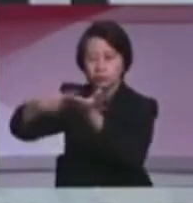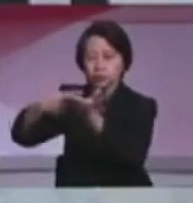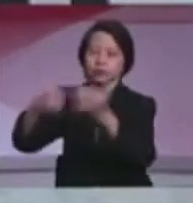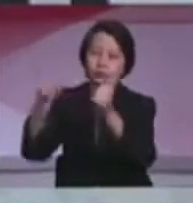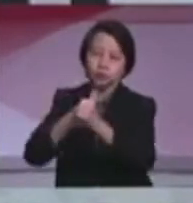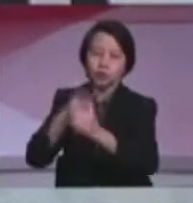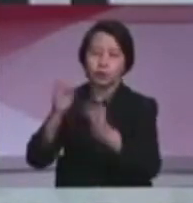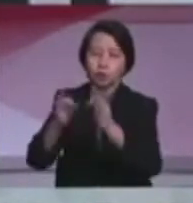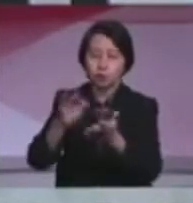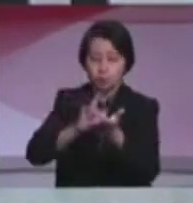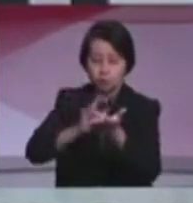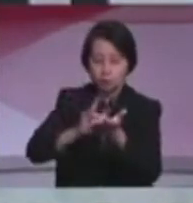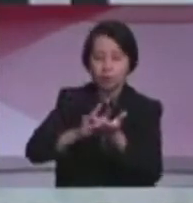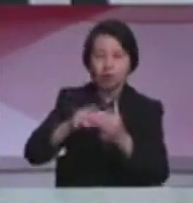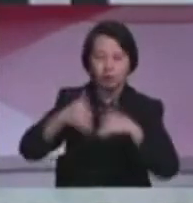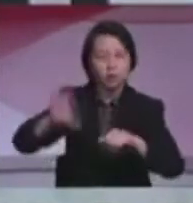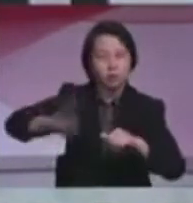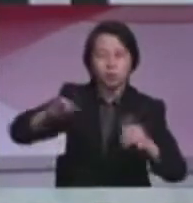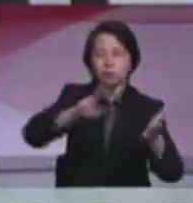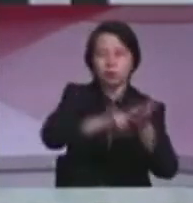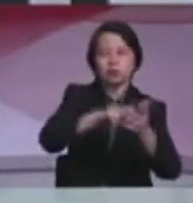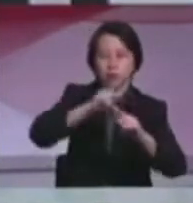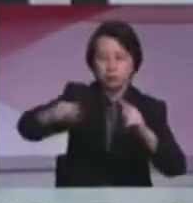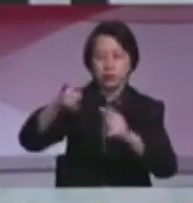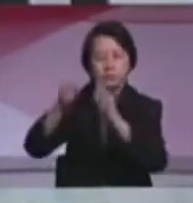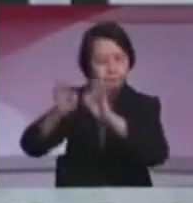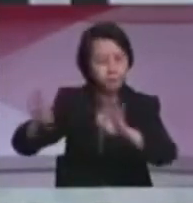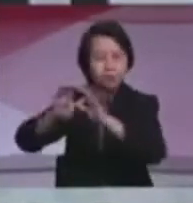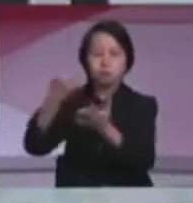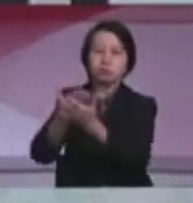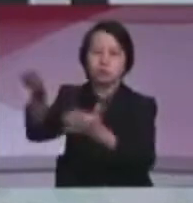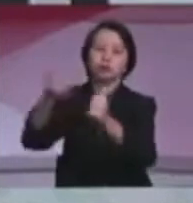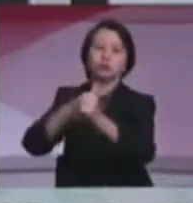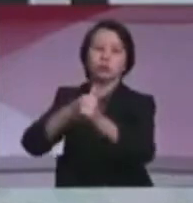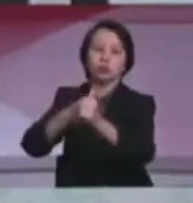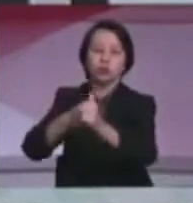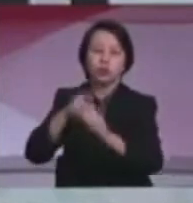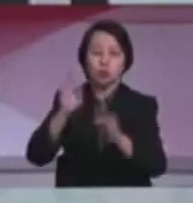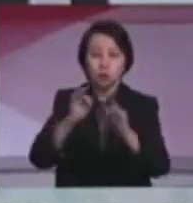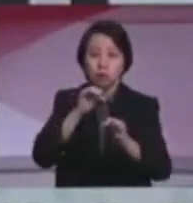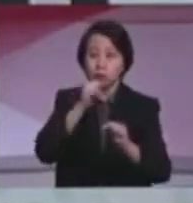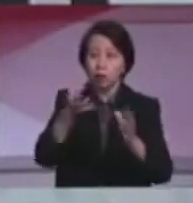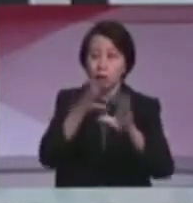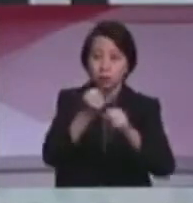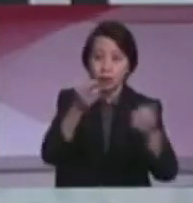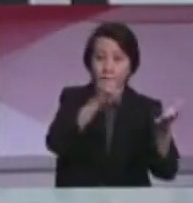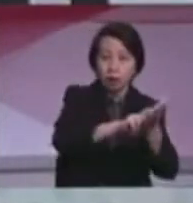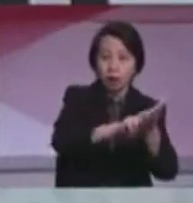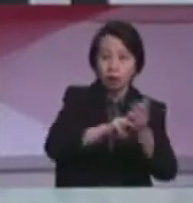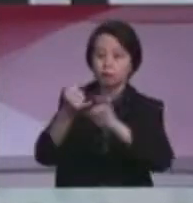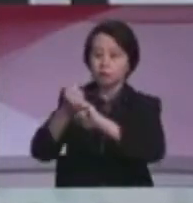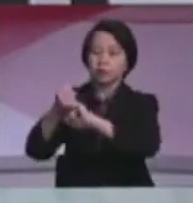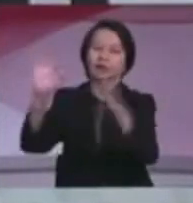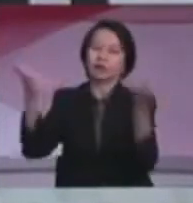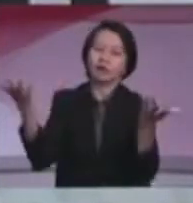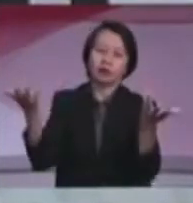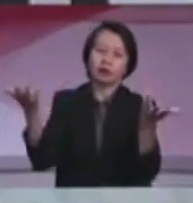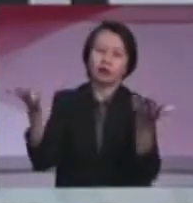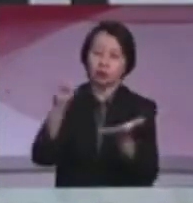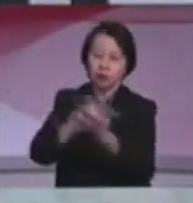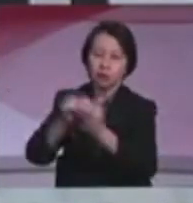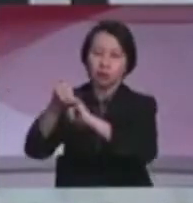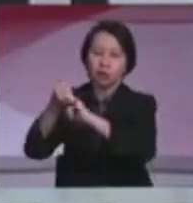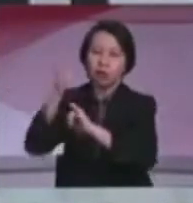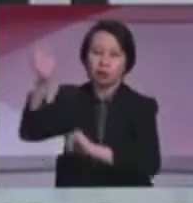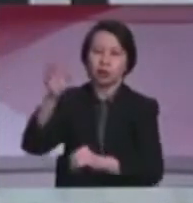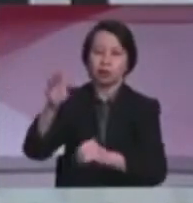tersebut walaupun vaksin tersebut masih belum didaftarkan. Tapi syarat dia, kalau tak dapat pendaftaran, tak ada perjanjian. Itu perjanjian